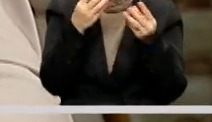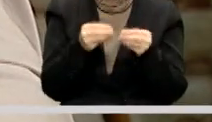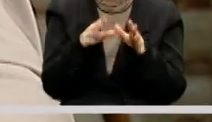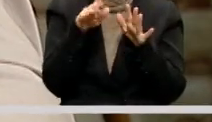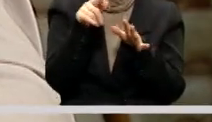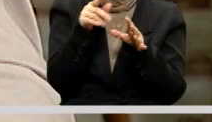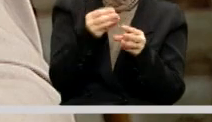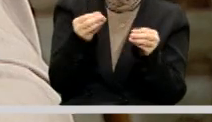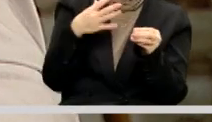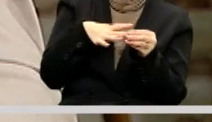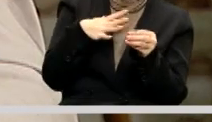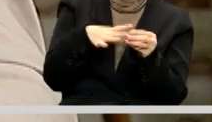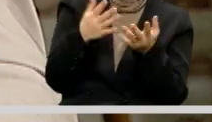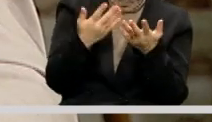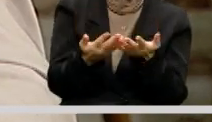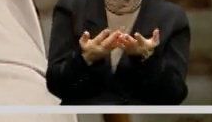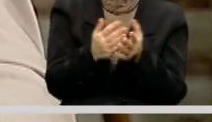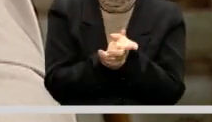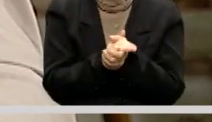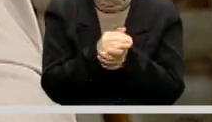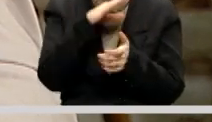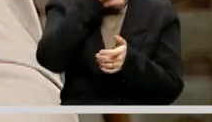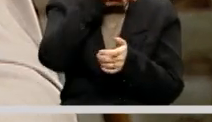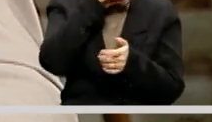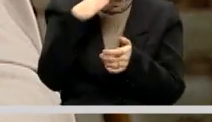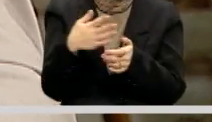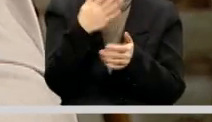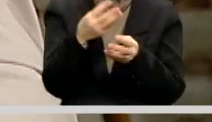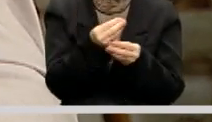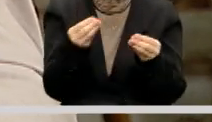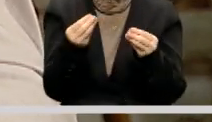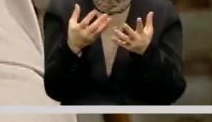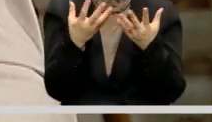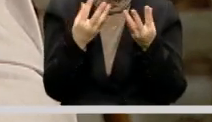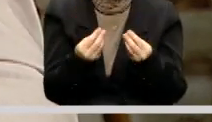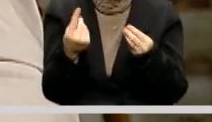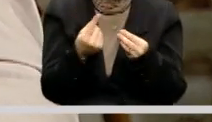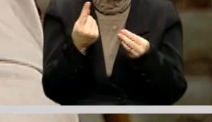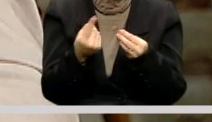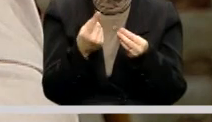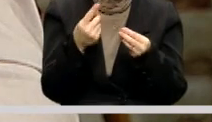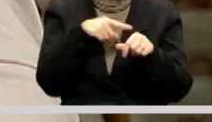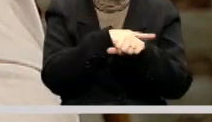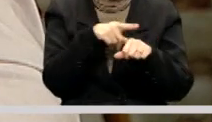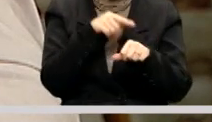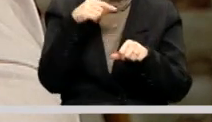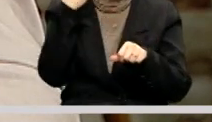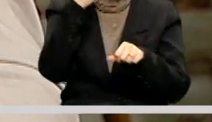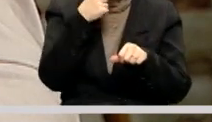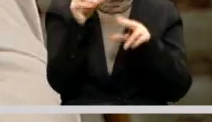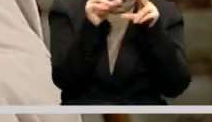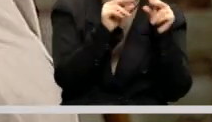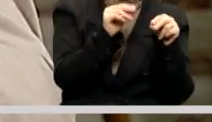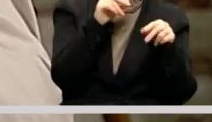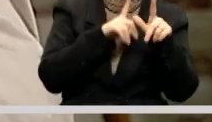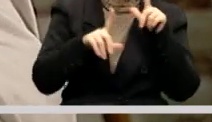çok istersiniz. Yaşlılıkta en çok sahip oldukları şey zaman olduğu için uyku ihtiyacı azalıyor herhalde. Çalışanlar için de aynı